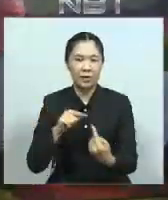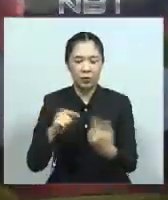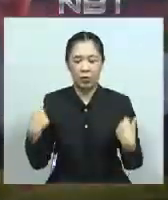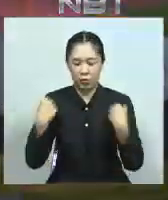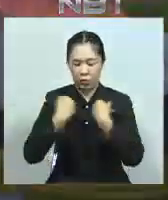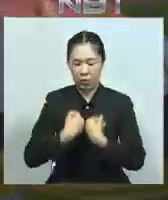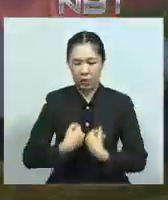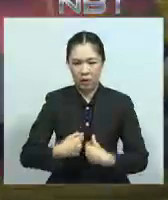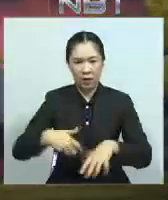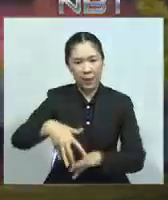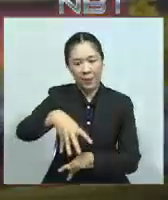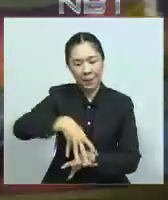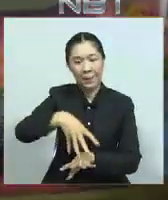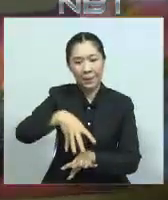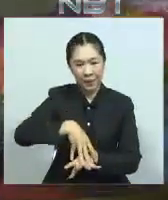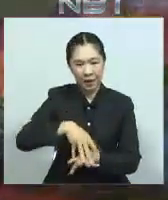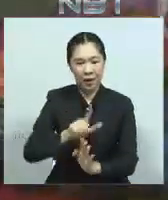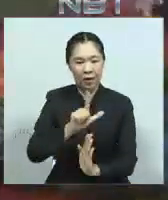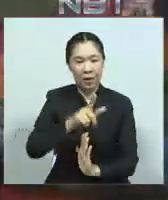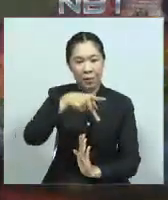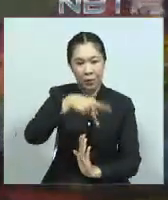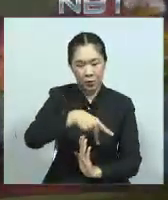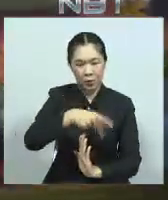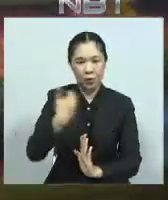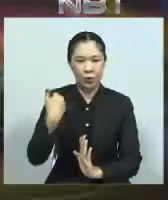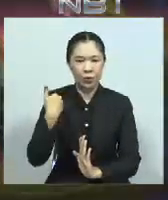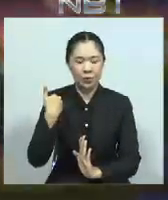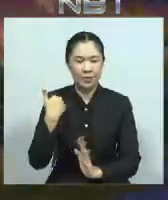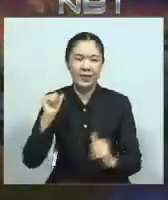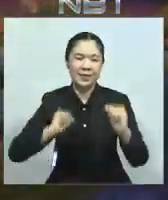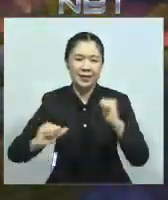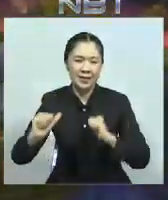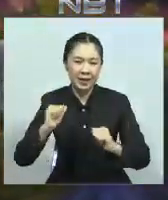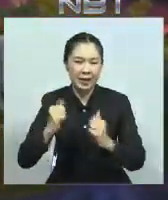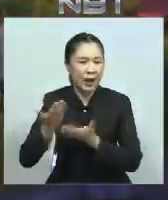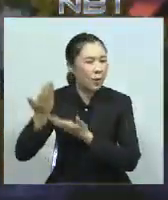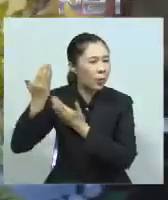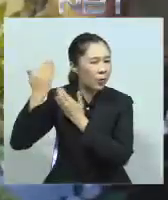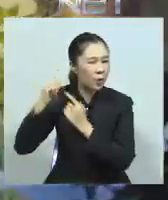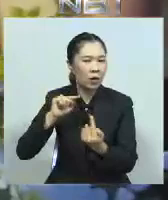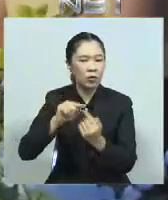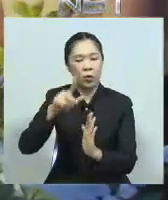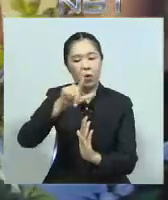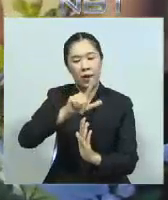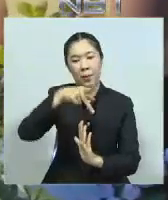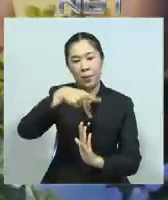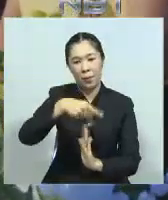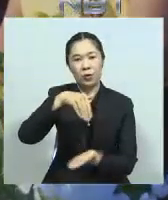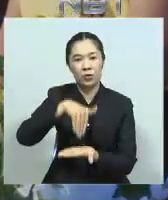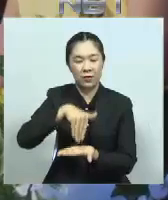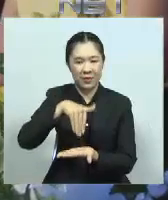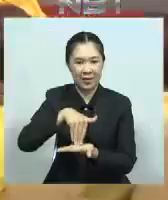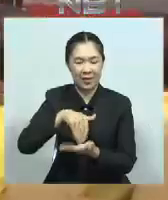ไหมยกดอกและผ้าทอลำพูนและการแสดงมหากรรมรำวงย้อนยุคจัดที่ศาลากลางจังหวัดลำพูนค่ะ